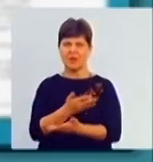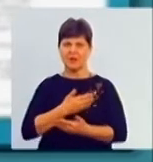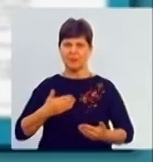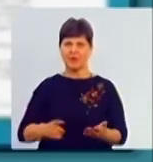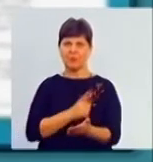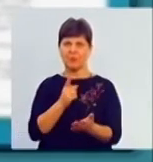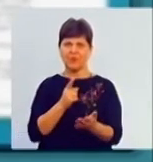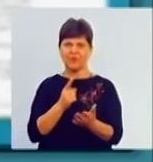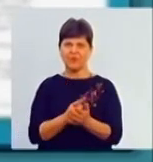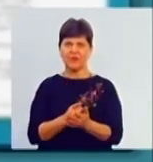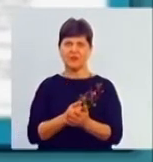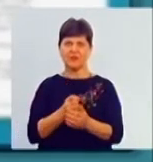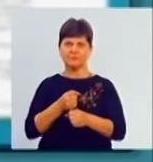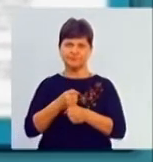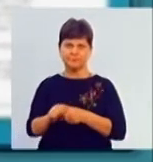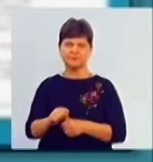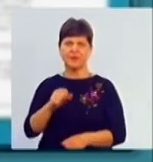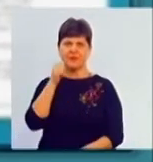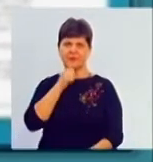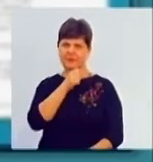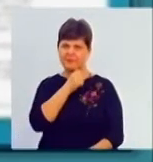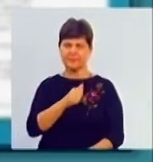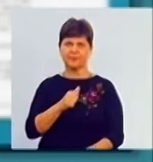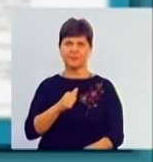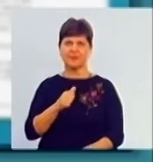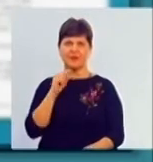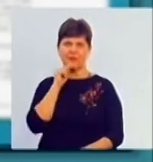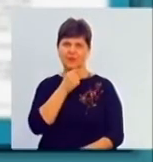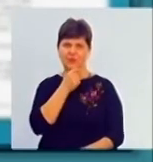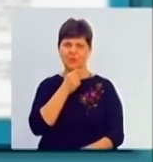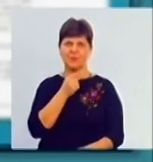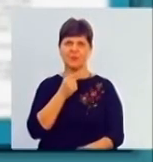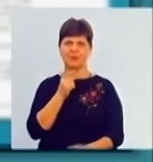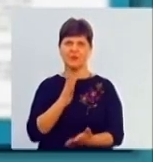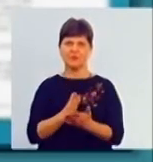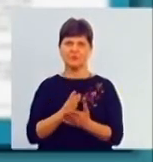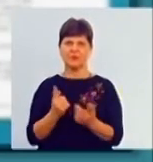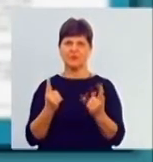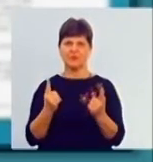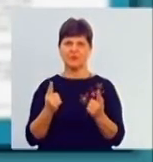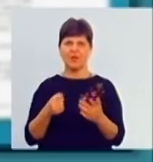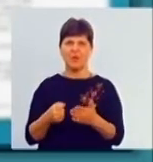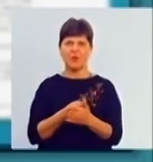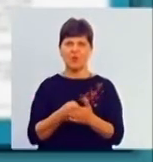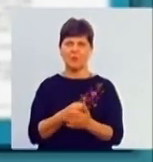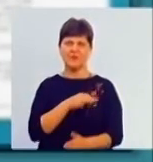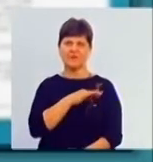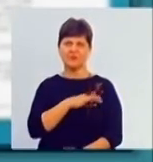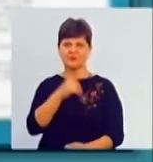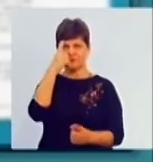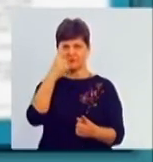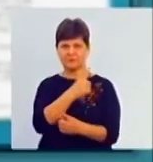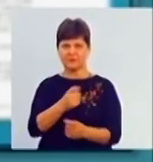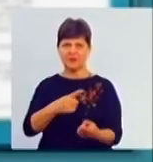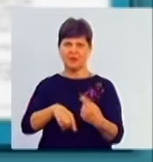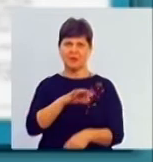тіньову економіку і не слухати тих, хто захищає тіньовиків. У тіньовій економіці існує колосальне лобі, яке використовує гасла на кшталт «бізнес гине